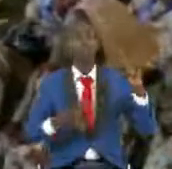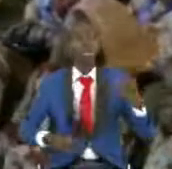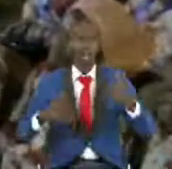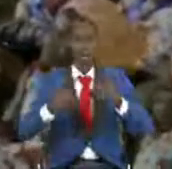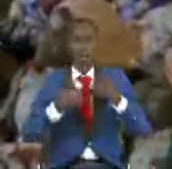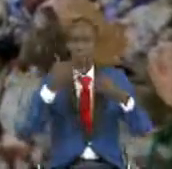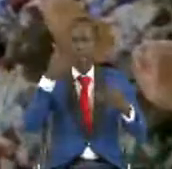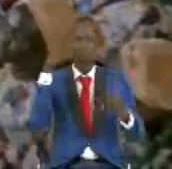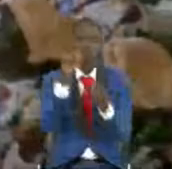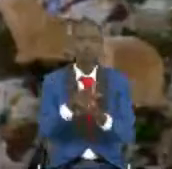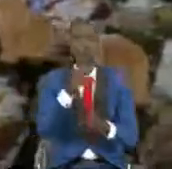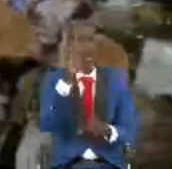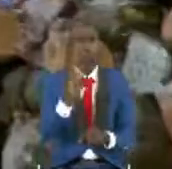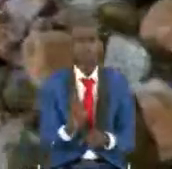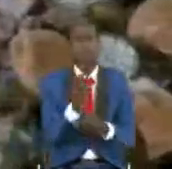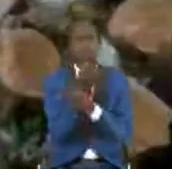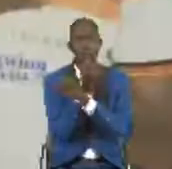L'Éternel a promis la rédemption pour moi.